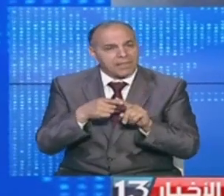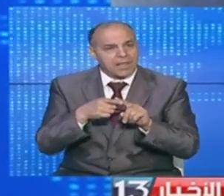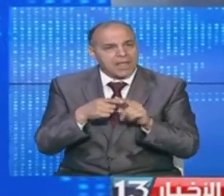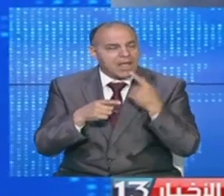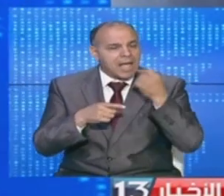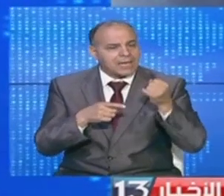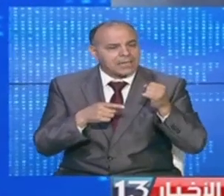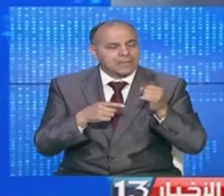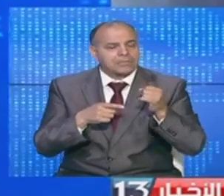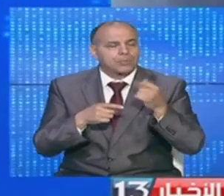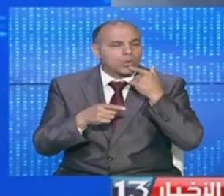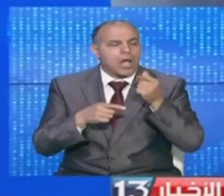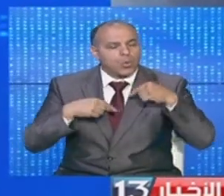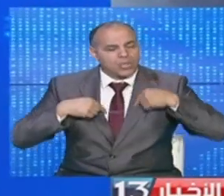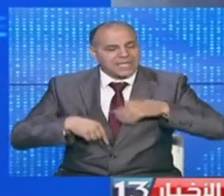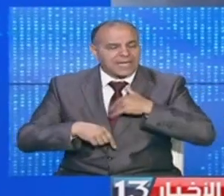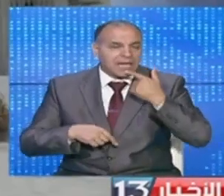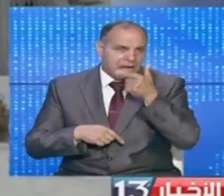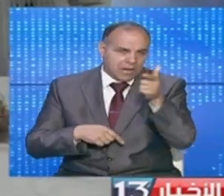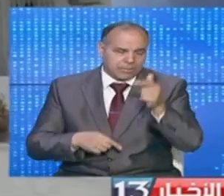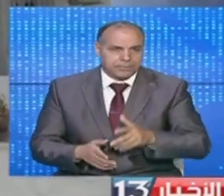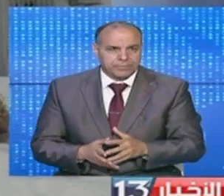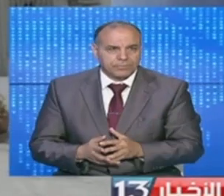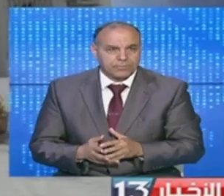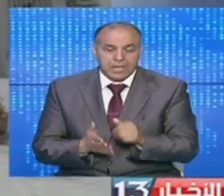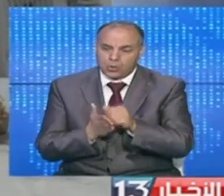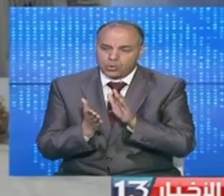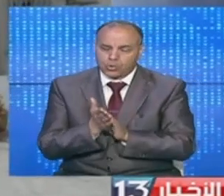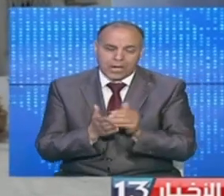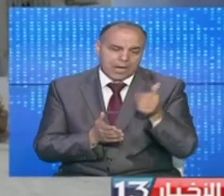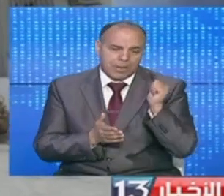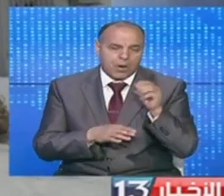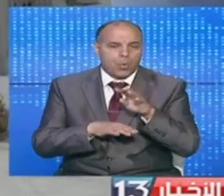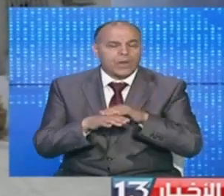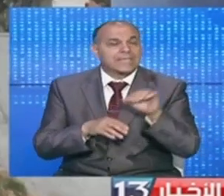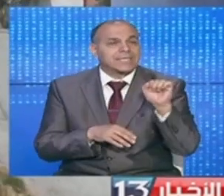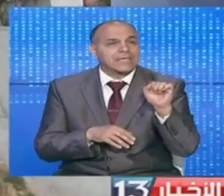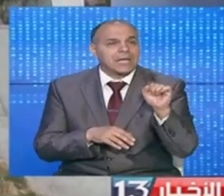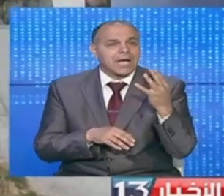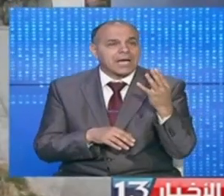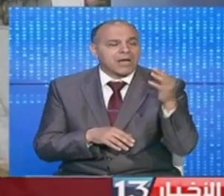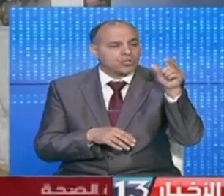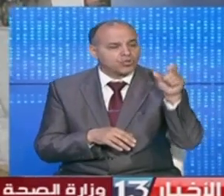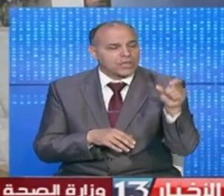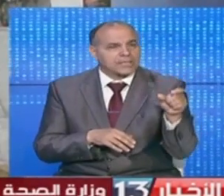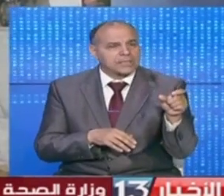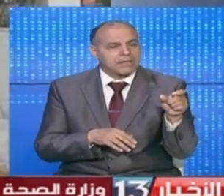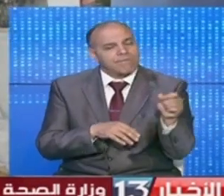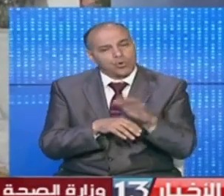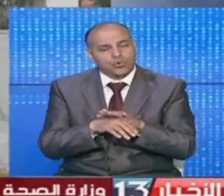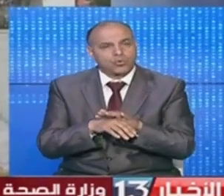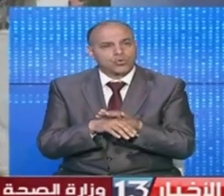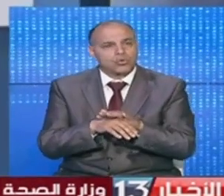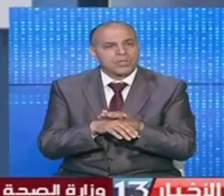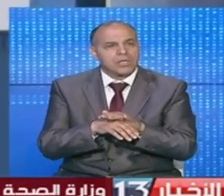حسب آخر تحيين لوزارة الصحة. سجلت مساء أمس بولاية سليانارا بحالة إصابة مؤكدة بفيروس كورونا،